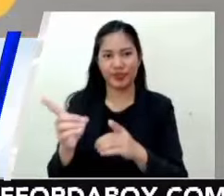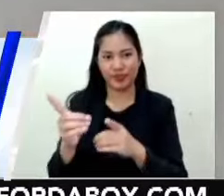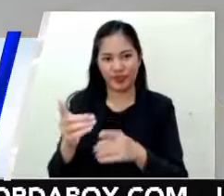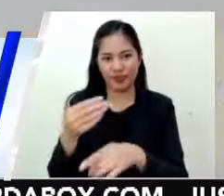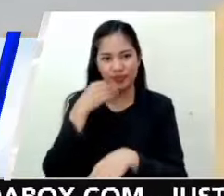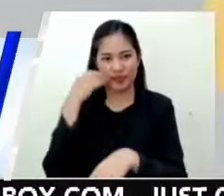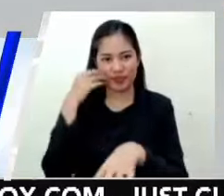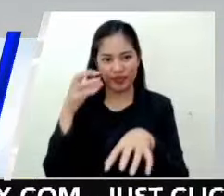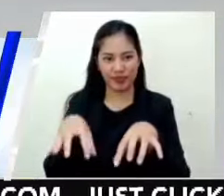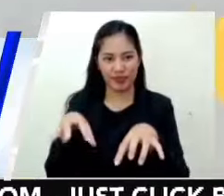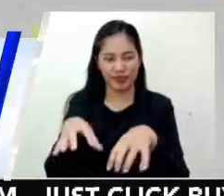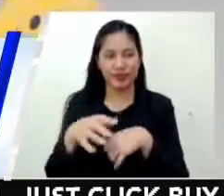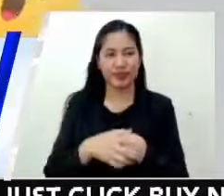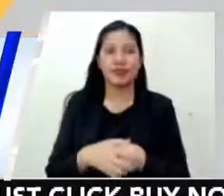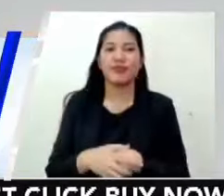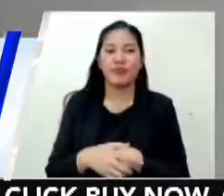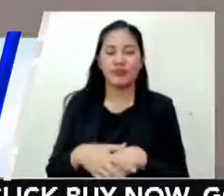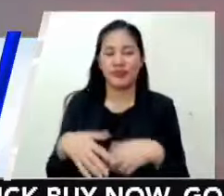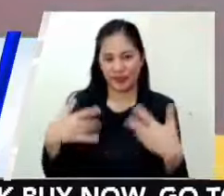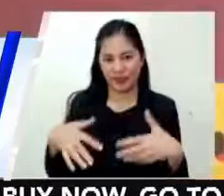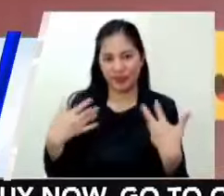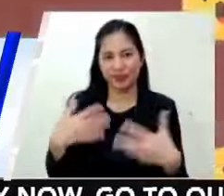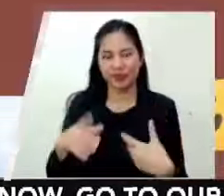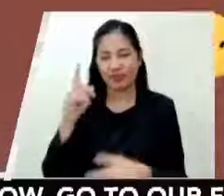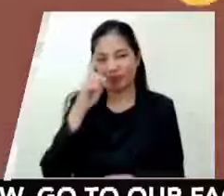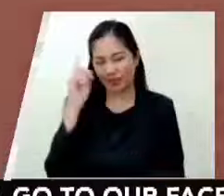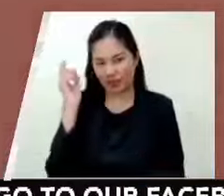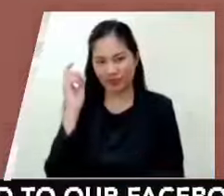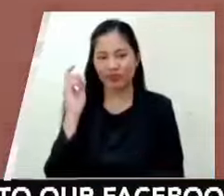You slay, Hilux, dahil ikaw ay asong